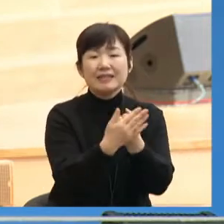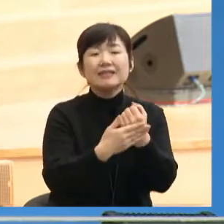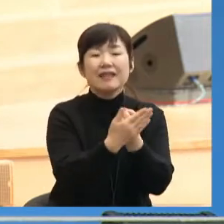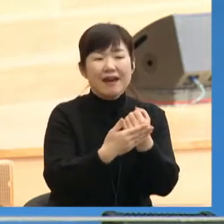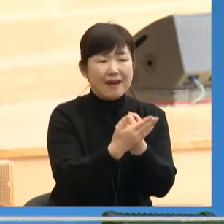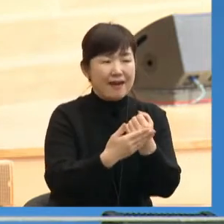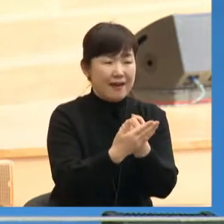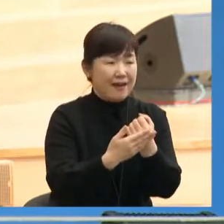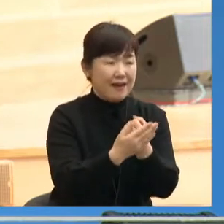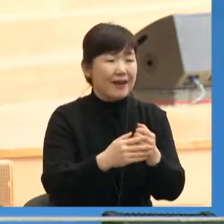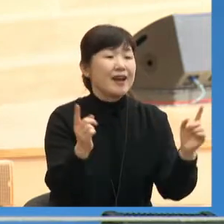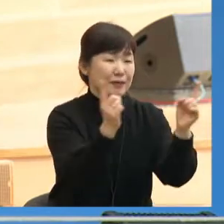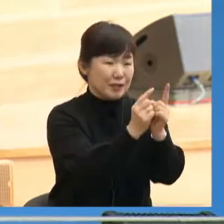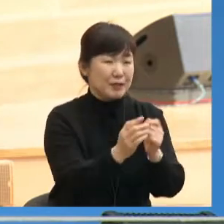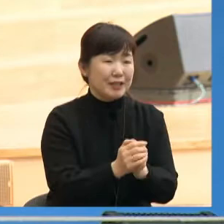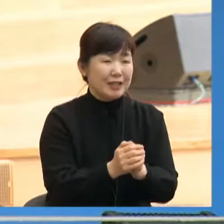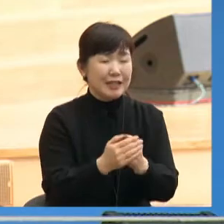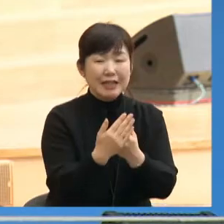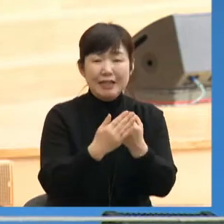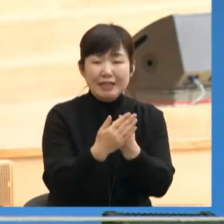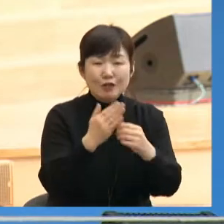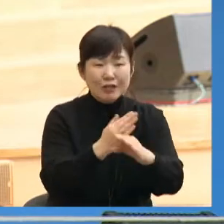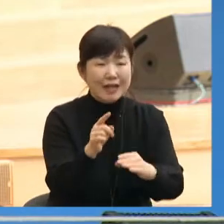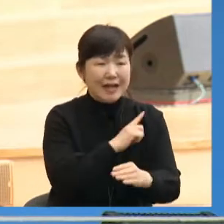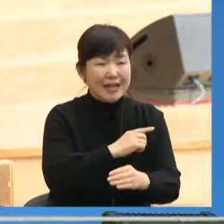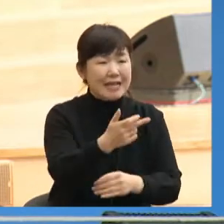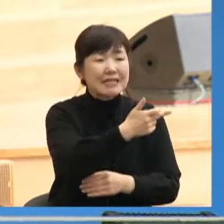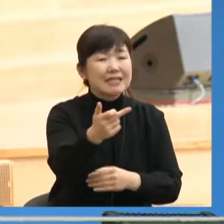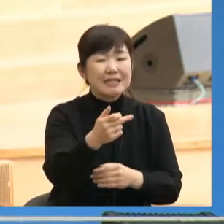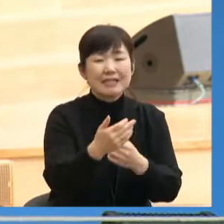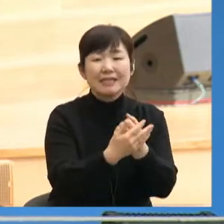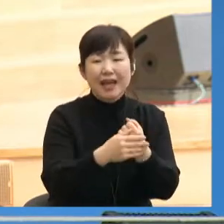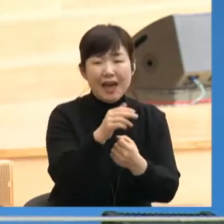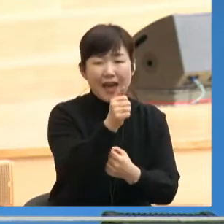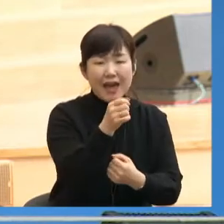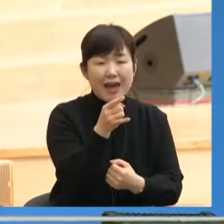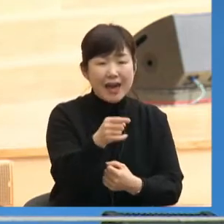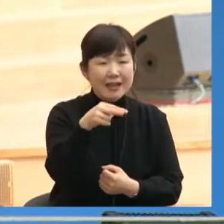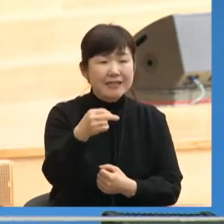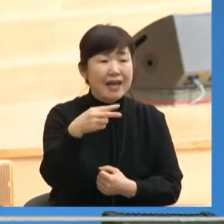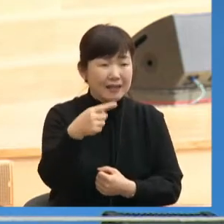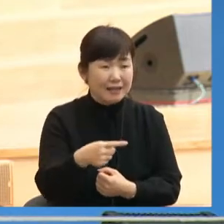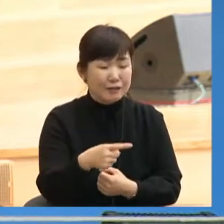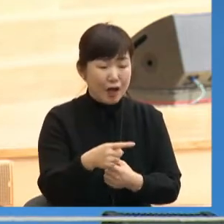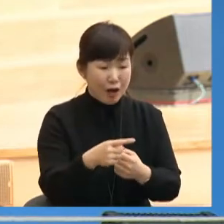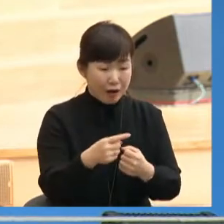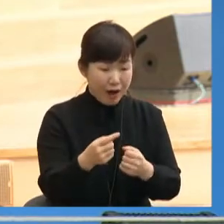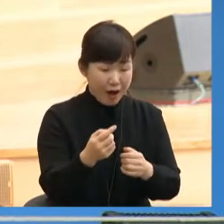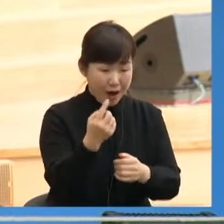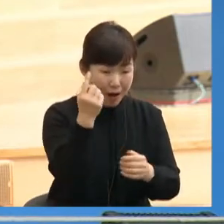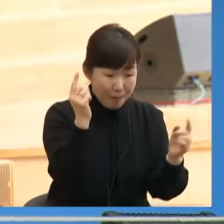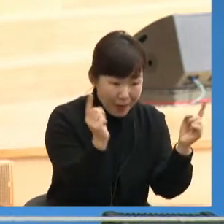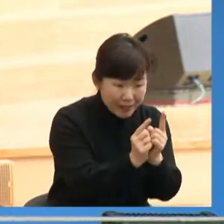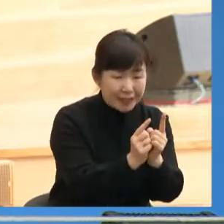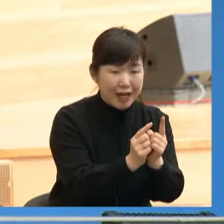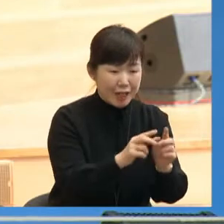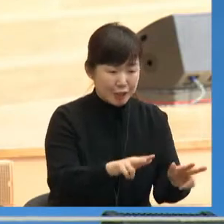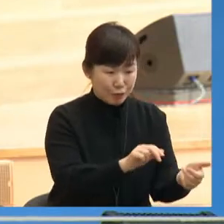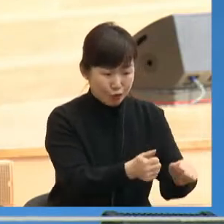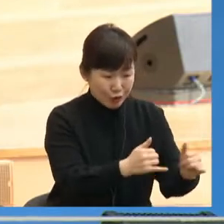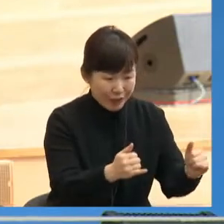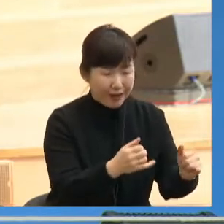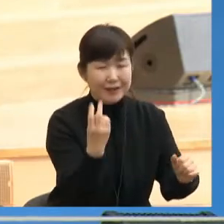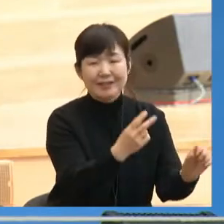언약 중에 가장 강력한 은혜가 바로 헤세드의 은혜입니다. 여러분 하나님의 강력한 은혜가 임하니 죽은 자가 어떻게 되었습니까?